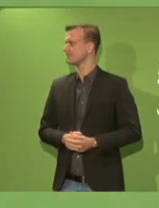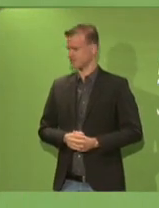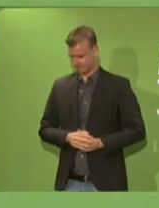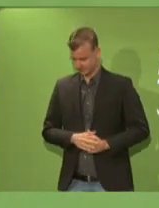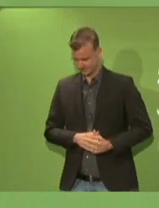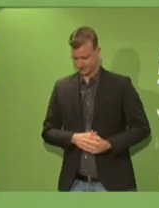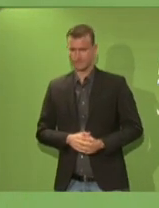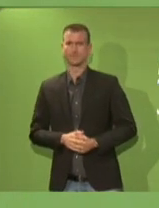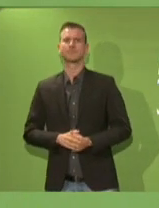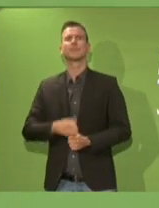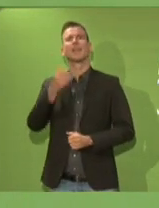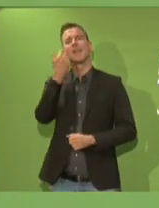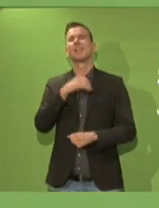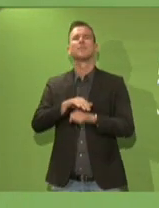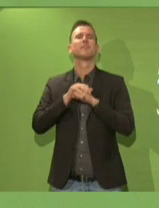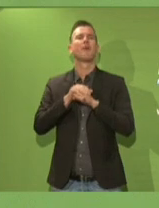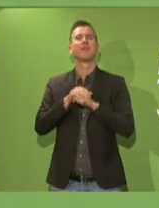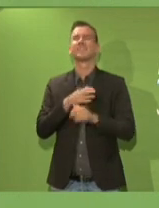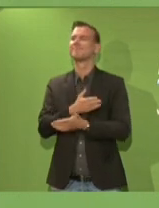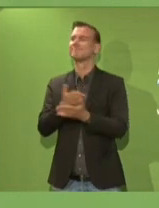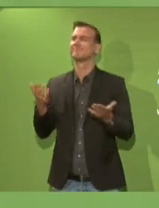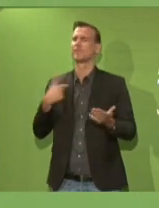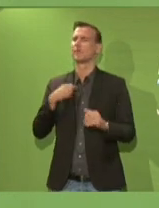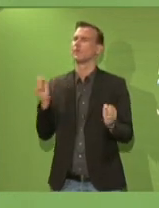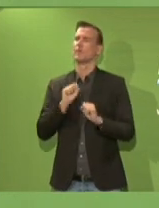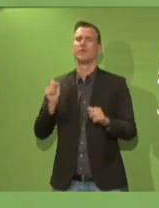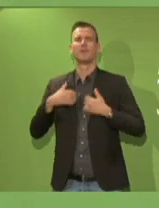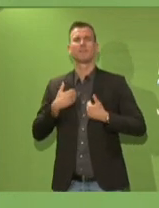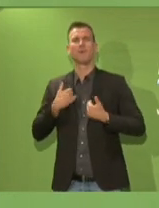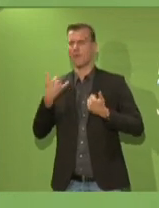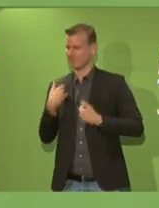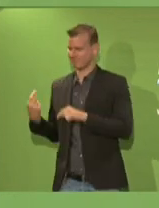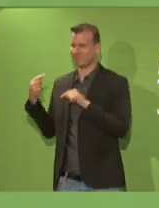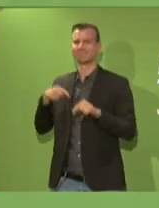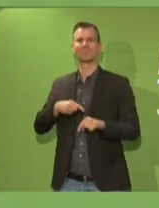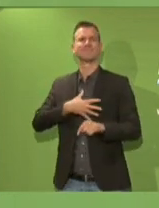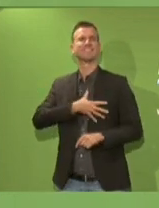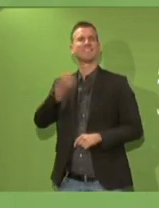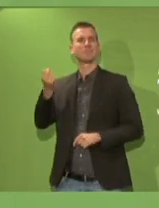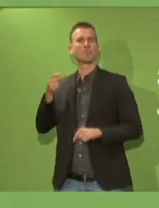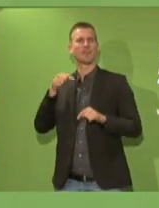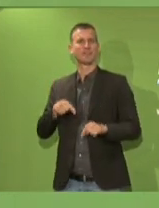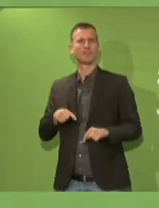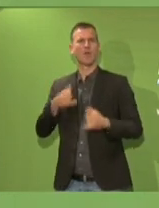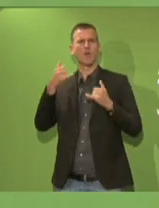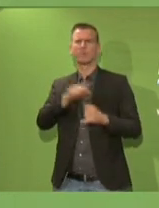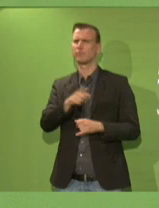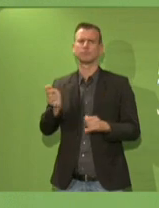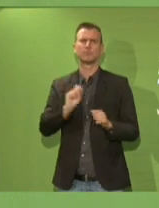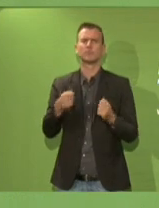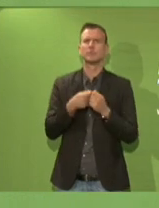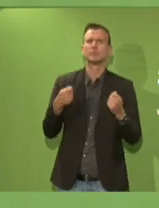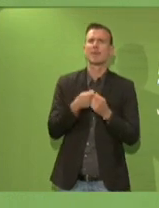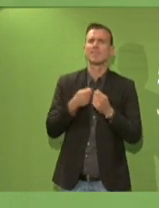Ja, liebe Freundinnen und Freunde, ich freue mich sehr, heute bei euch in Siegburg zu sein. Ihr führt heute spannende Debatten über